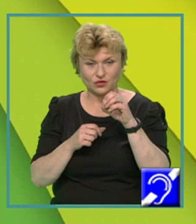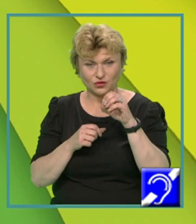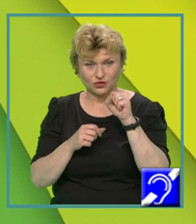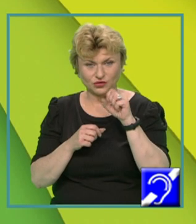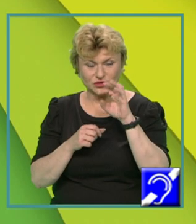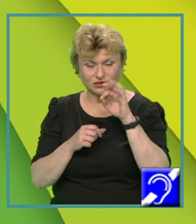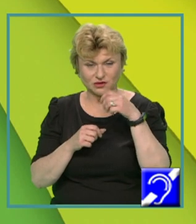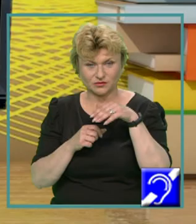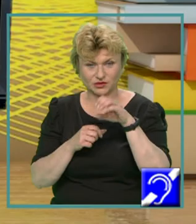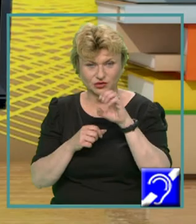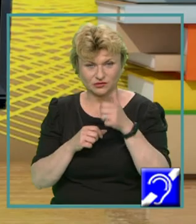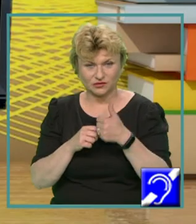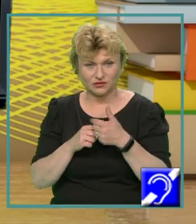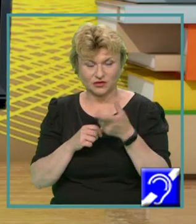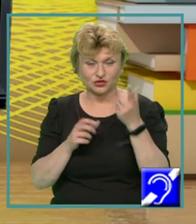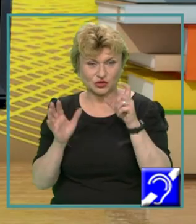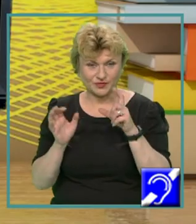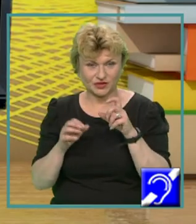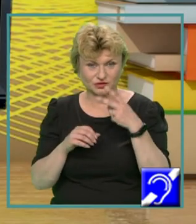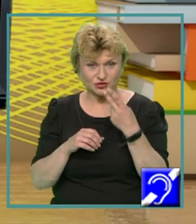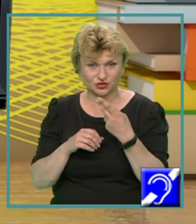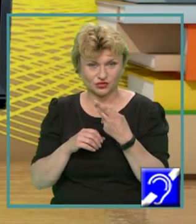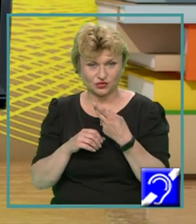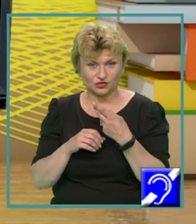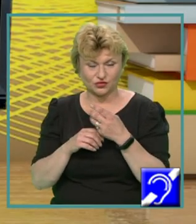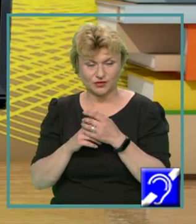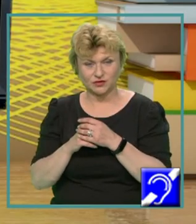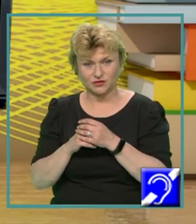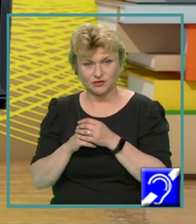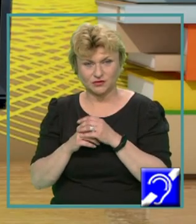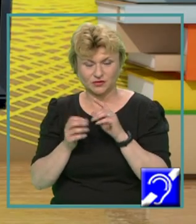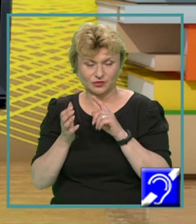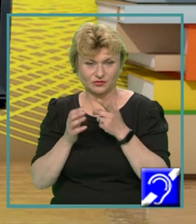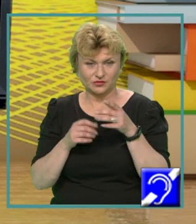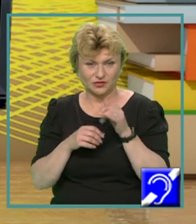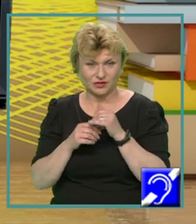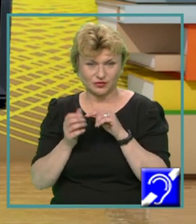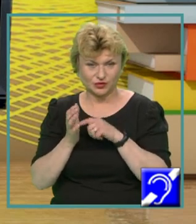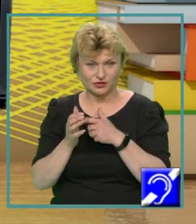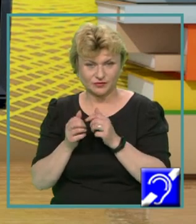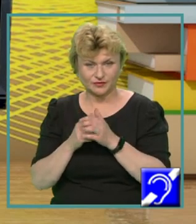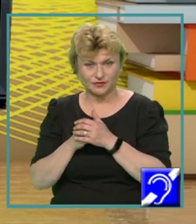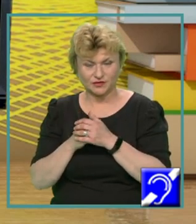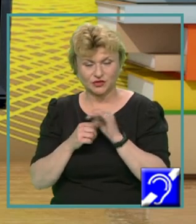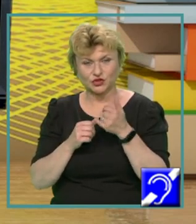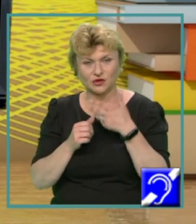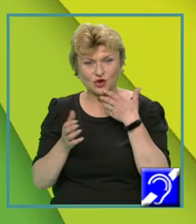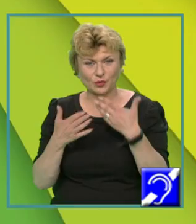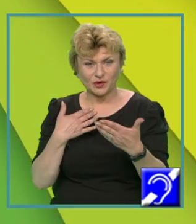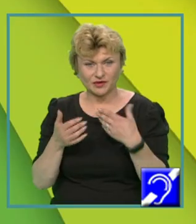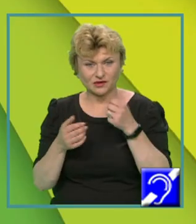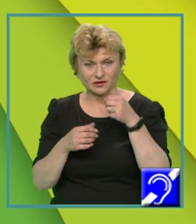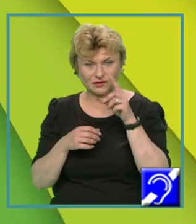citozină, nu le adunăm, deci 72 de legături triple. Ni se cere o secvență complementară de